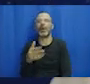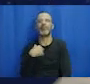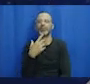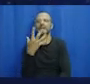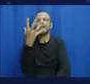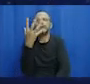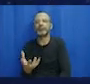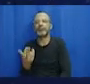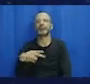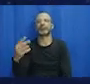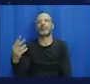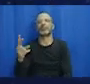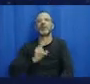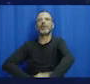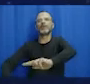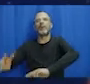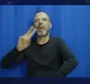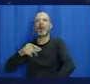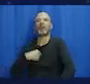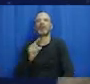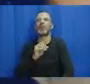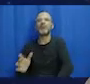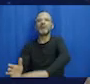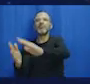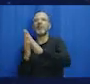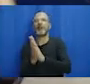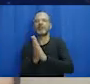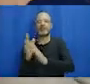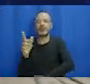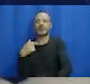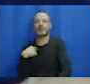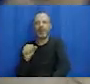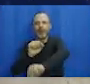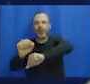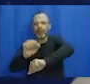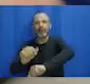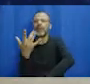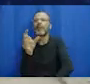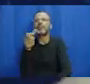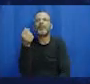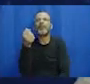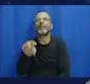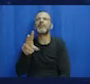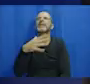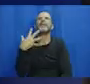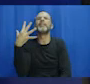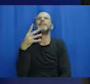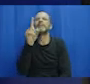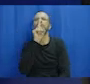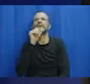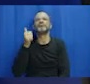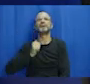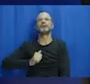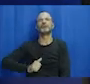احمله اكثر من طاقته، اذا انا لا اطلب منه، لا نطلع نطلع من الظاهر. طلعش قد ايه في قتل؟ كيف تفسر؟ طيب اذا الحل المجتمع، ما شو